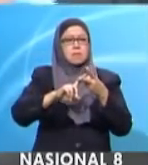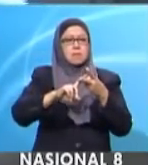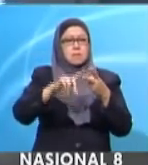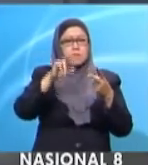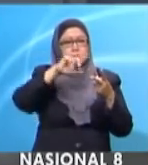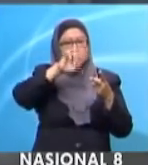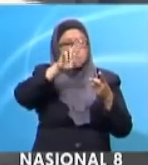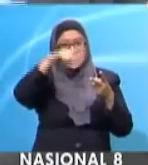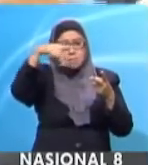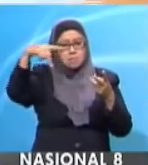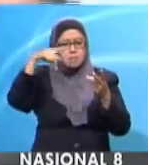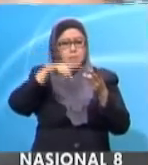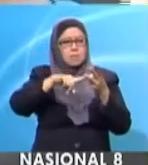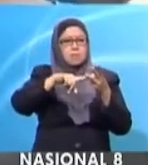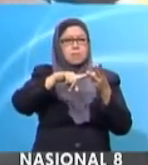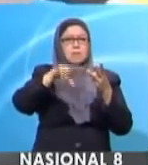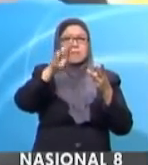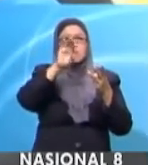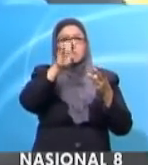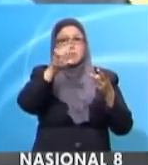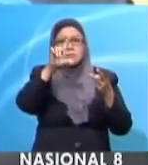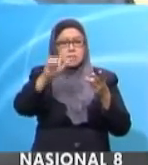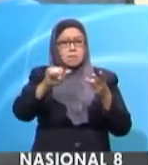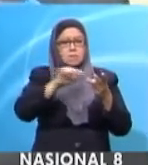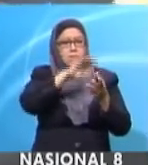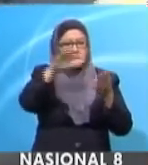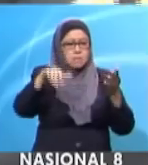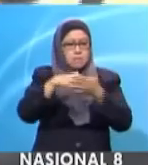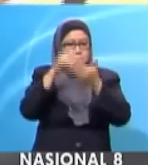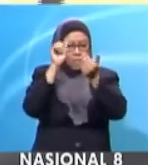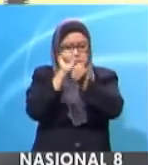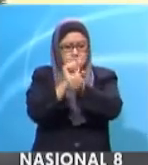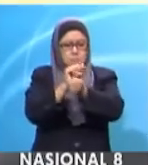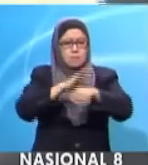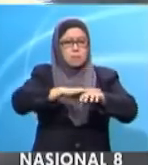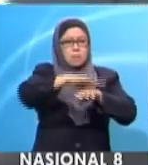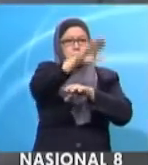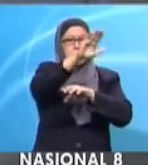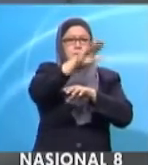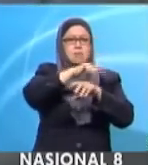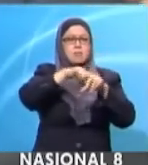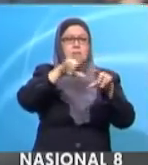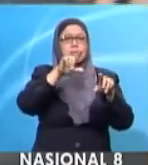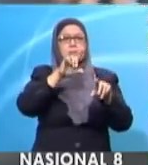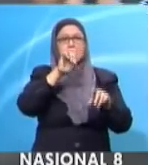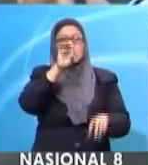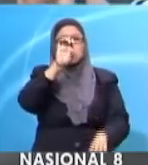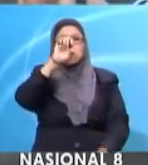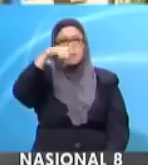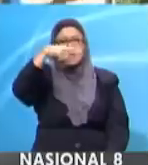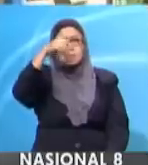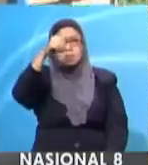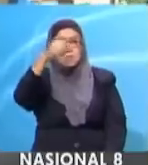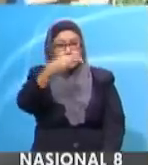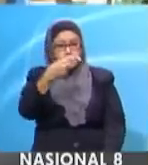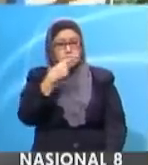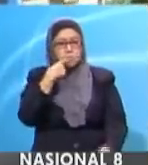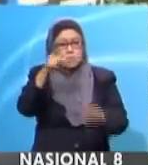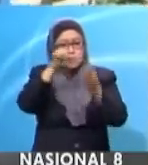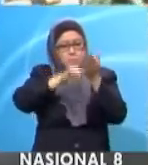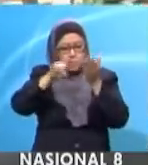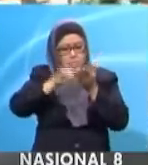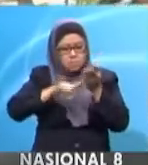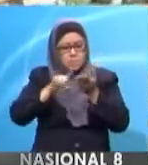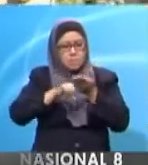UPP dan rela Parti yang ditahan dihantar ke depoh tahanan imigresen di belantik sik kes disiasat di ba seksyen 61 dan